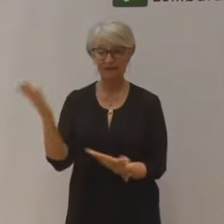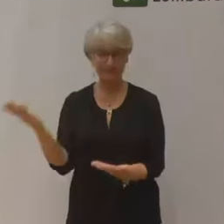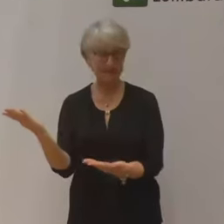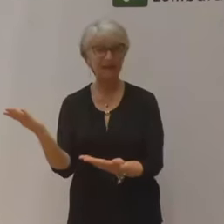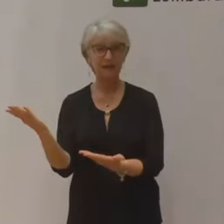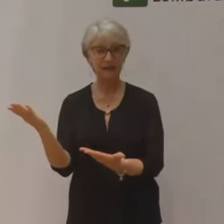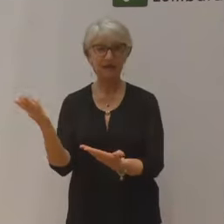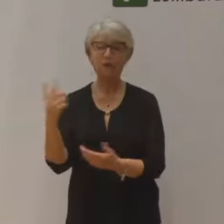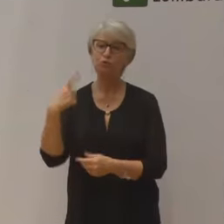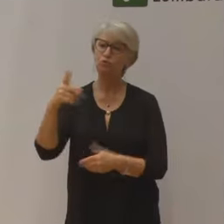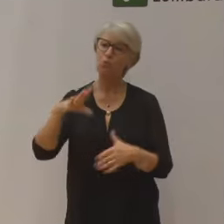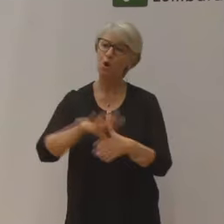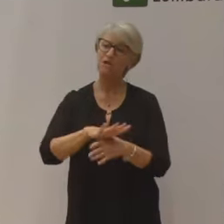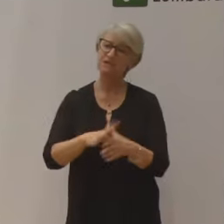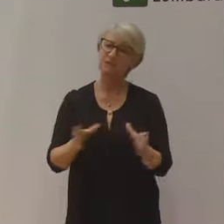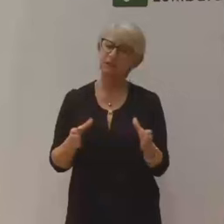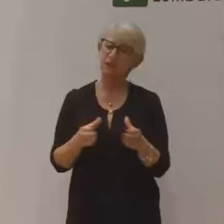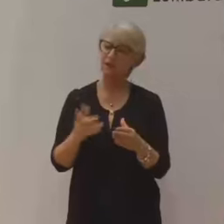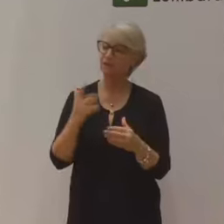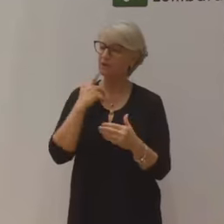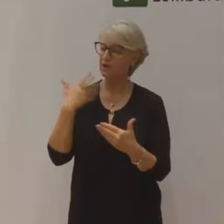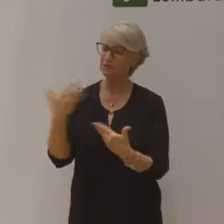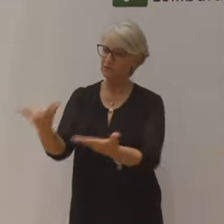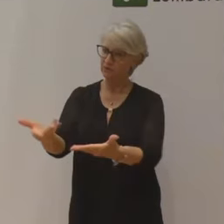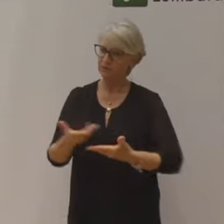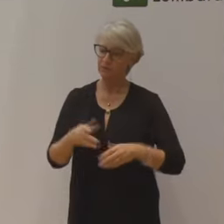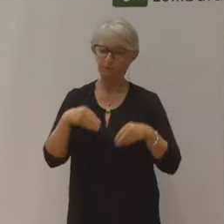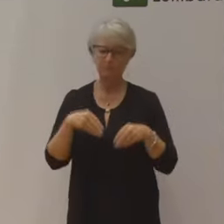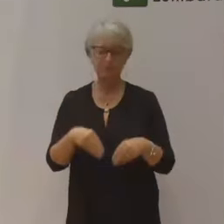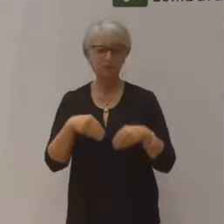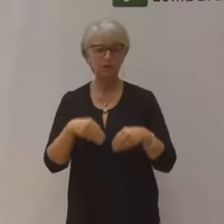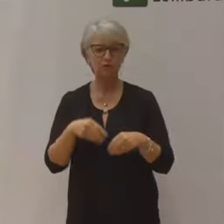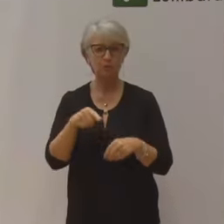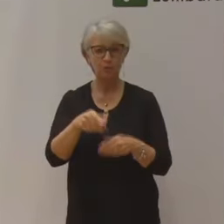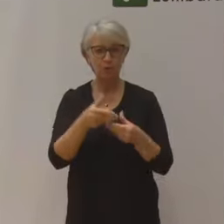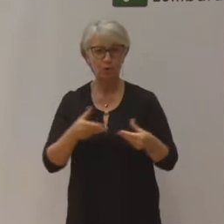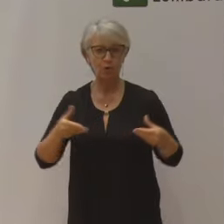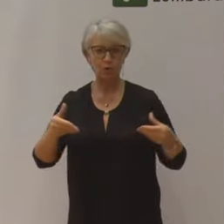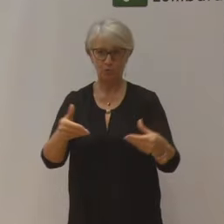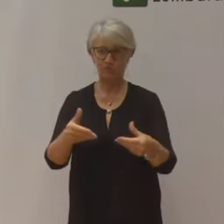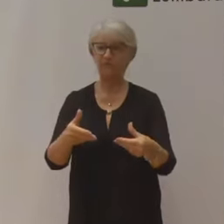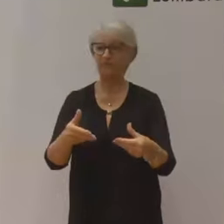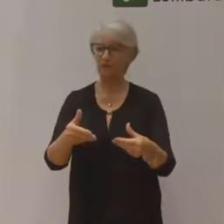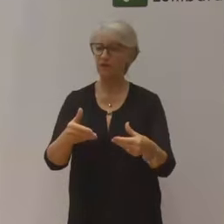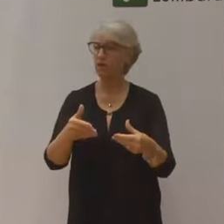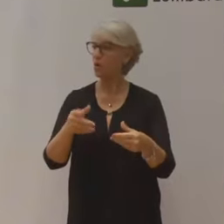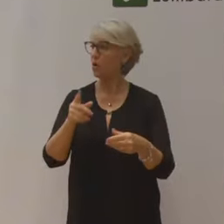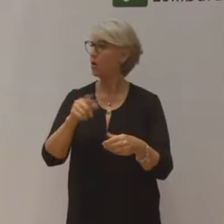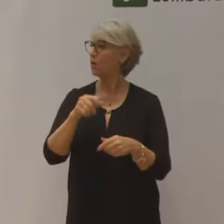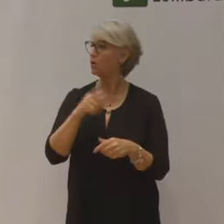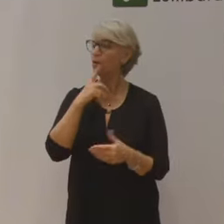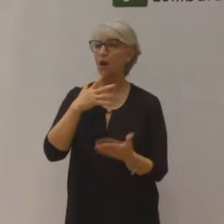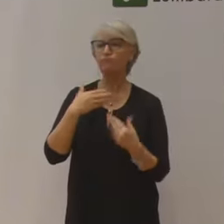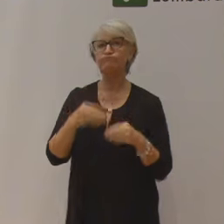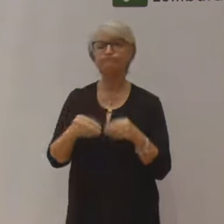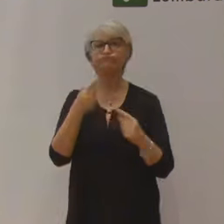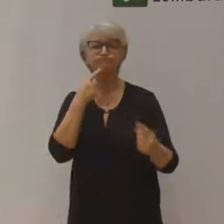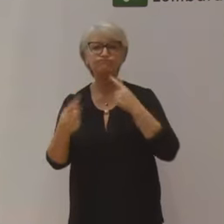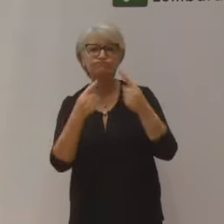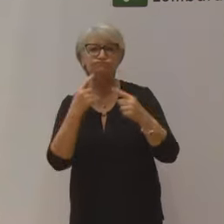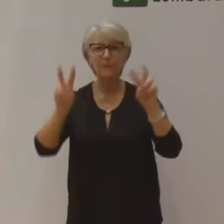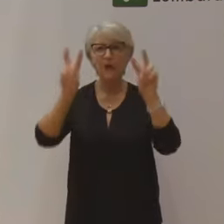e tutto il suo staff per il gradito invito a partecipare a questo convegno, nel corso del quale viene affrontato e discusso